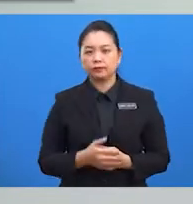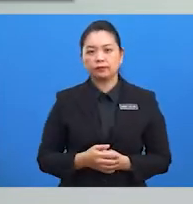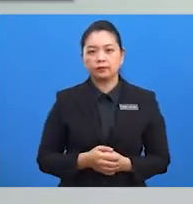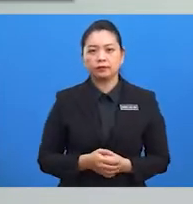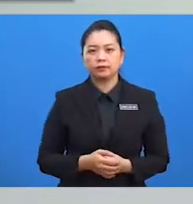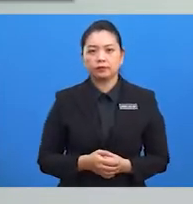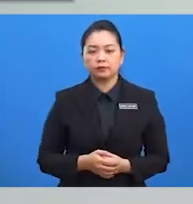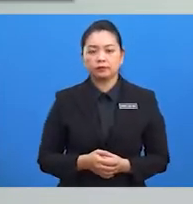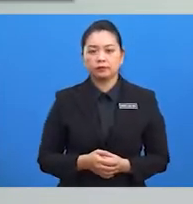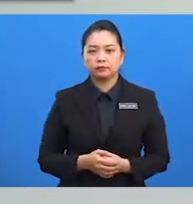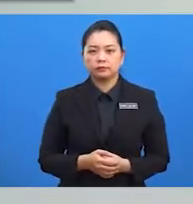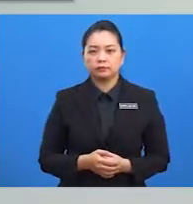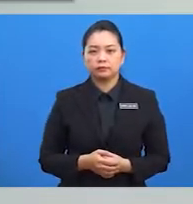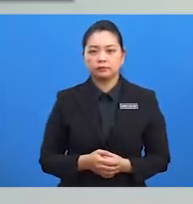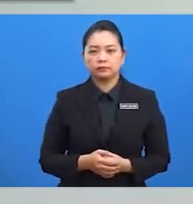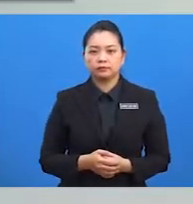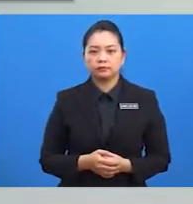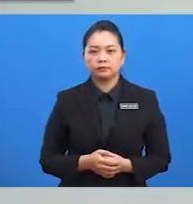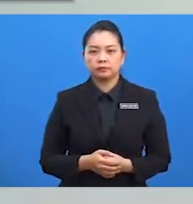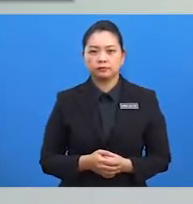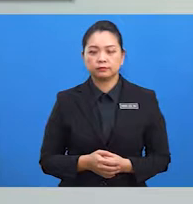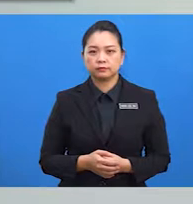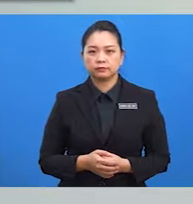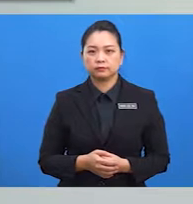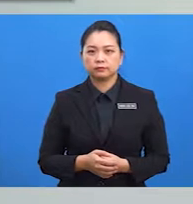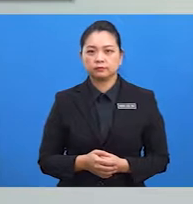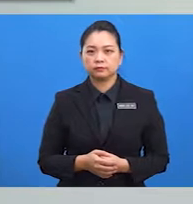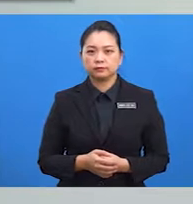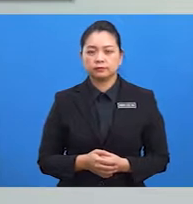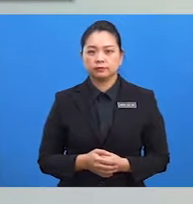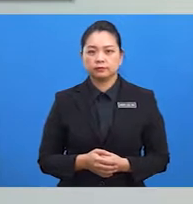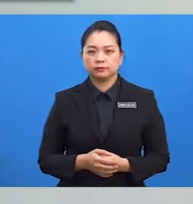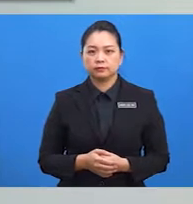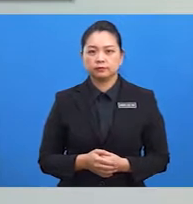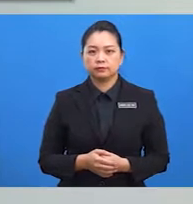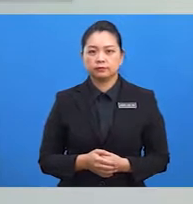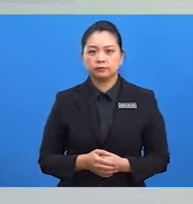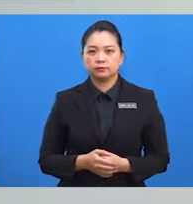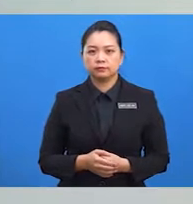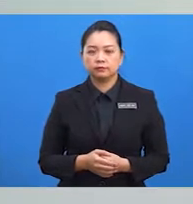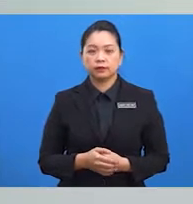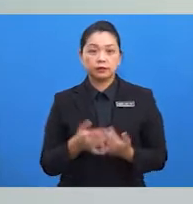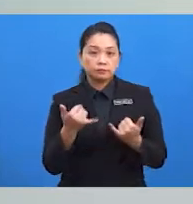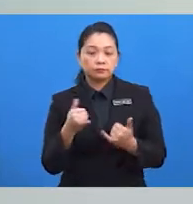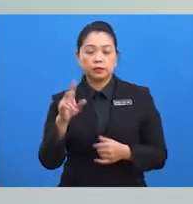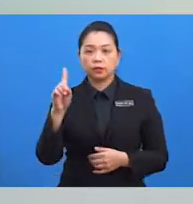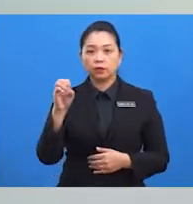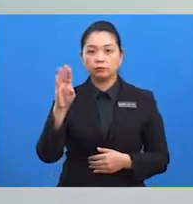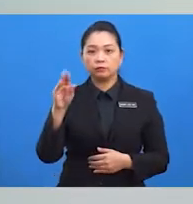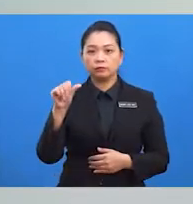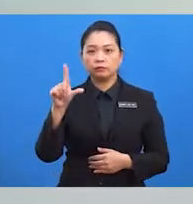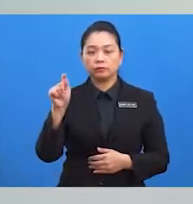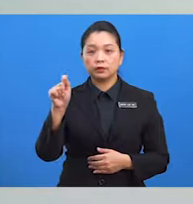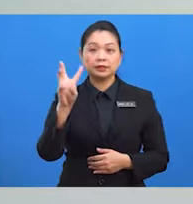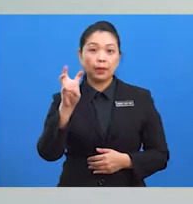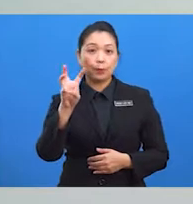kegunaan sinar DBS TV yang kedua dalam bidang perubatan elah dengan menggunakan coba 60